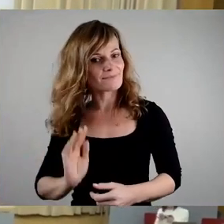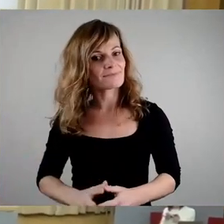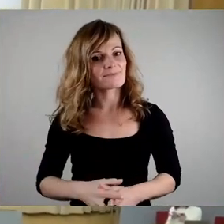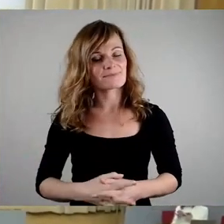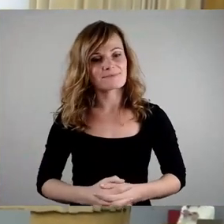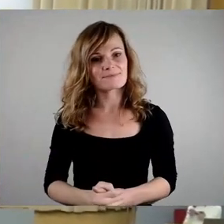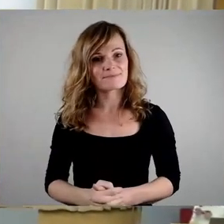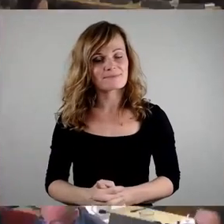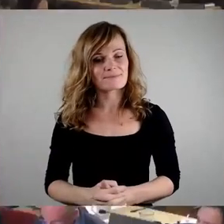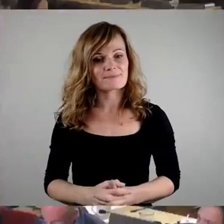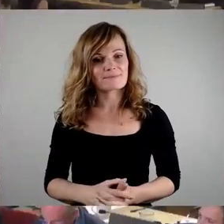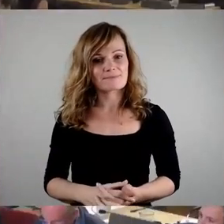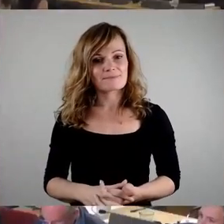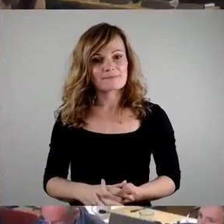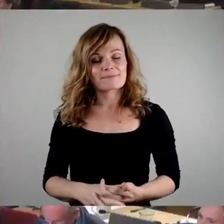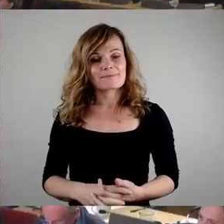Vielen Dank.